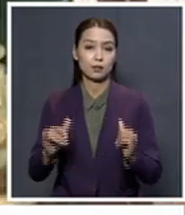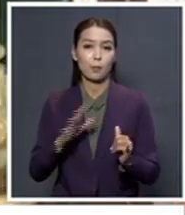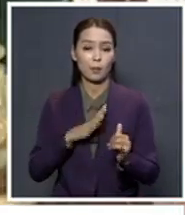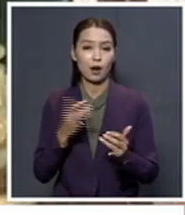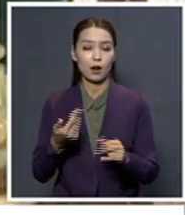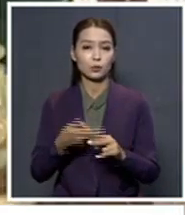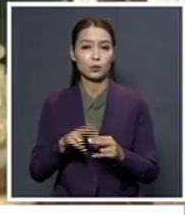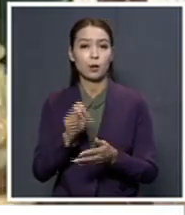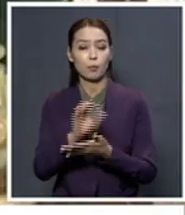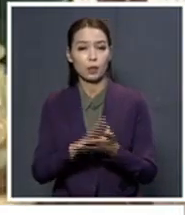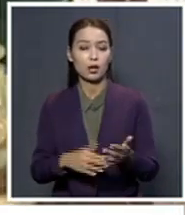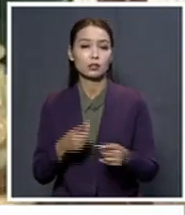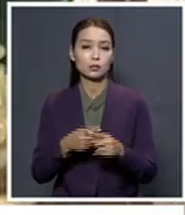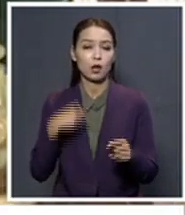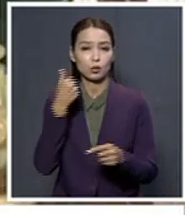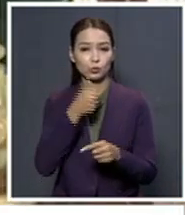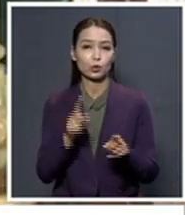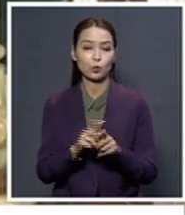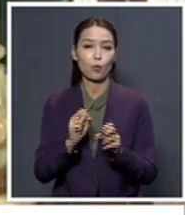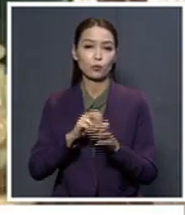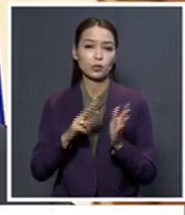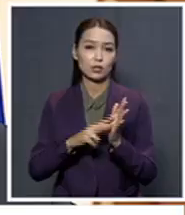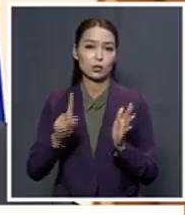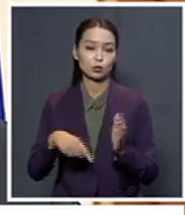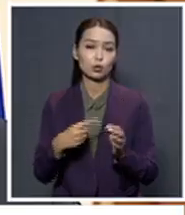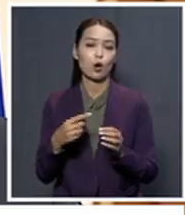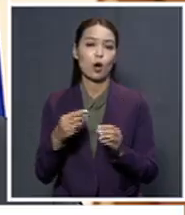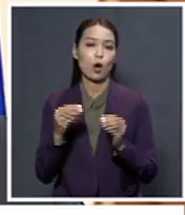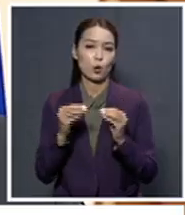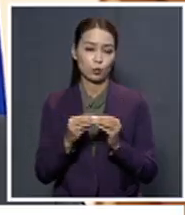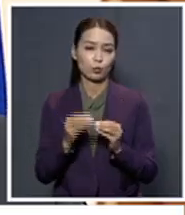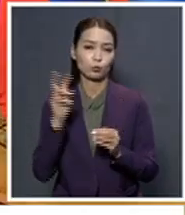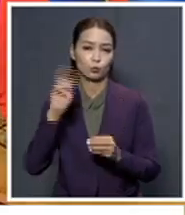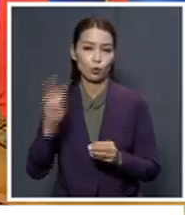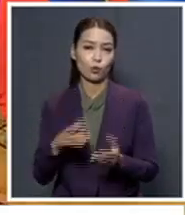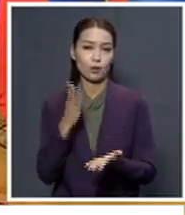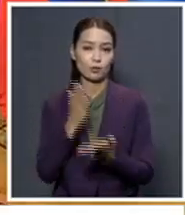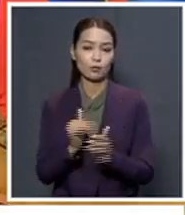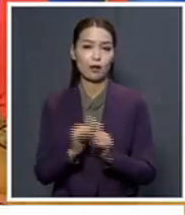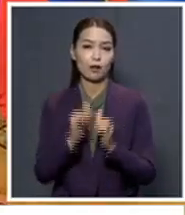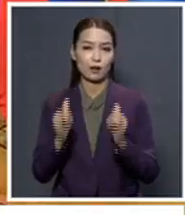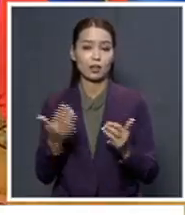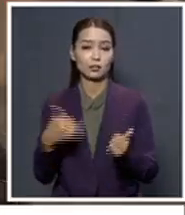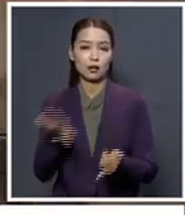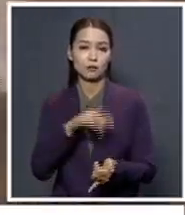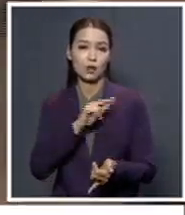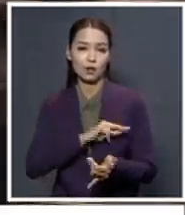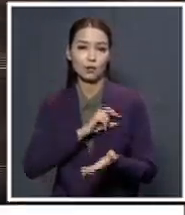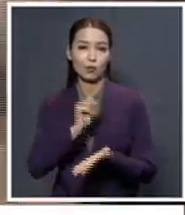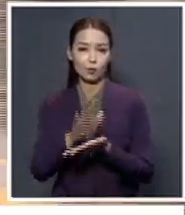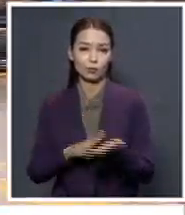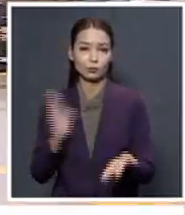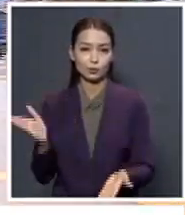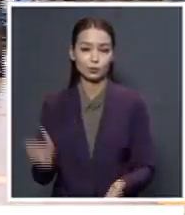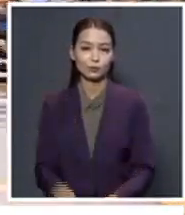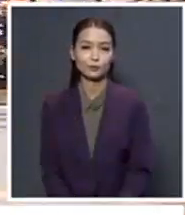жарты жылда тауар айналымы 8,8 миллиард долларды құраған. Жемісті жұмыс жалғасады.